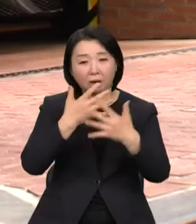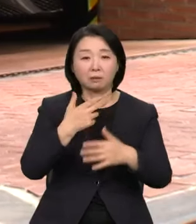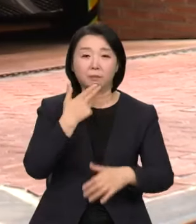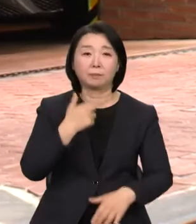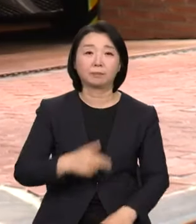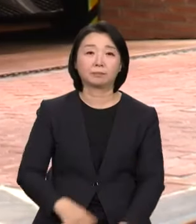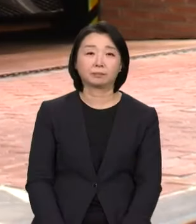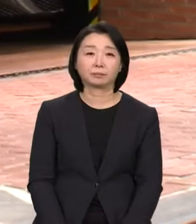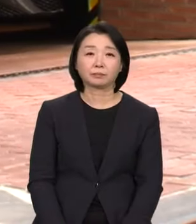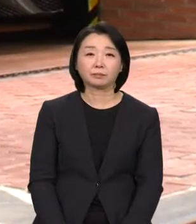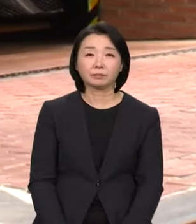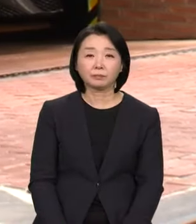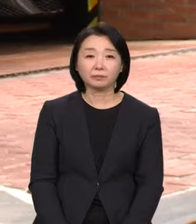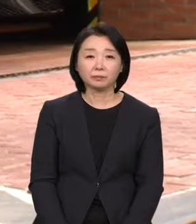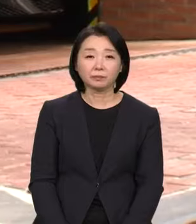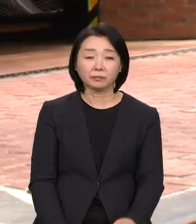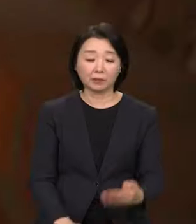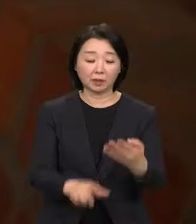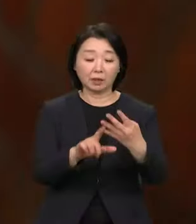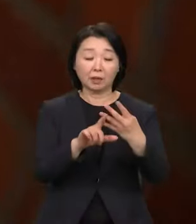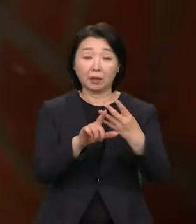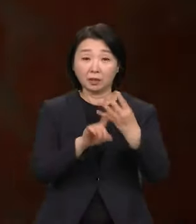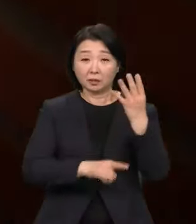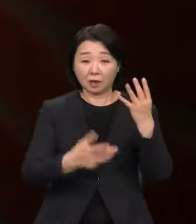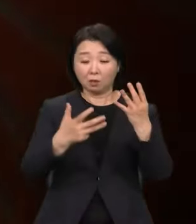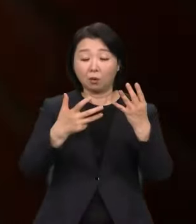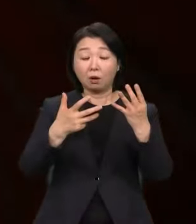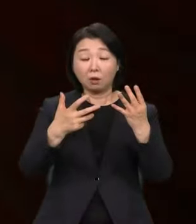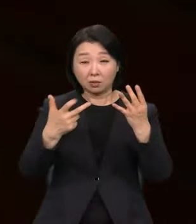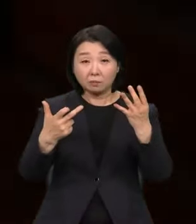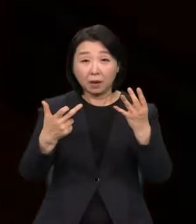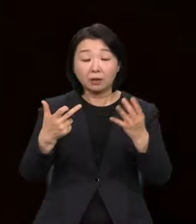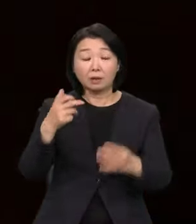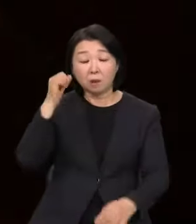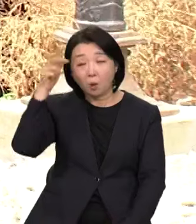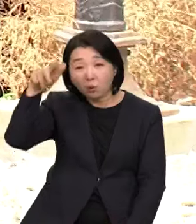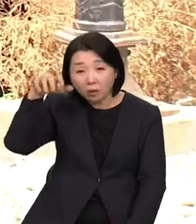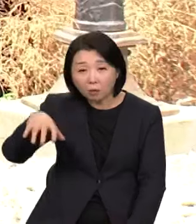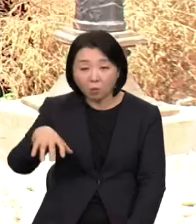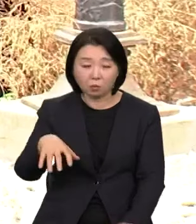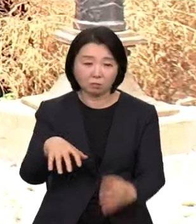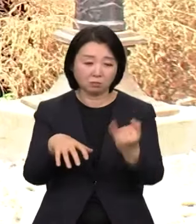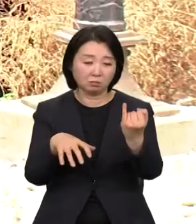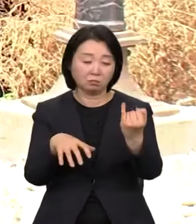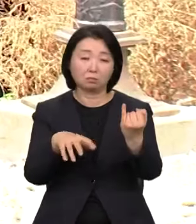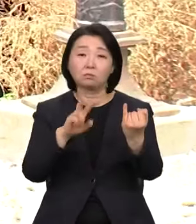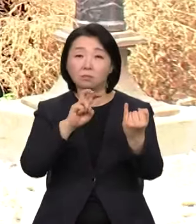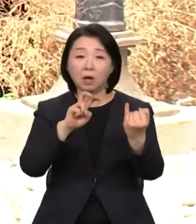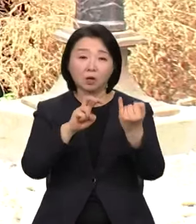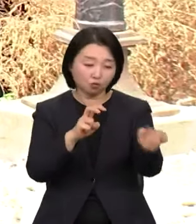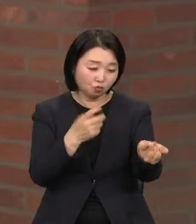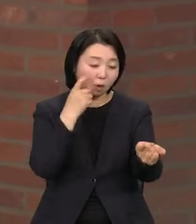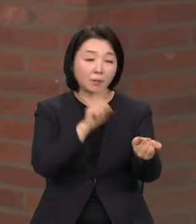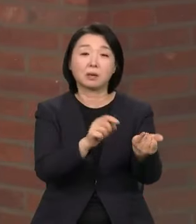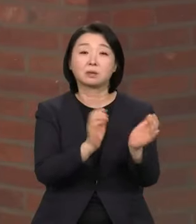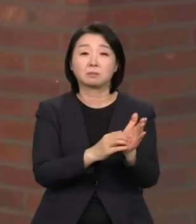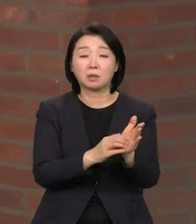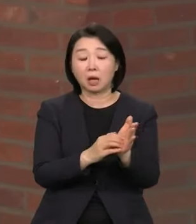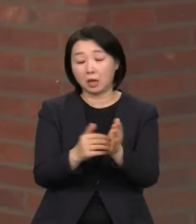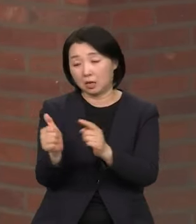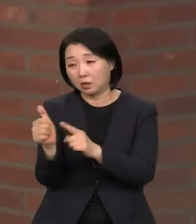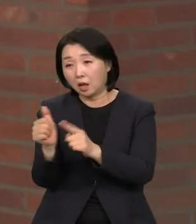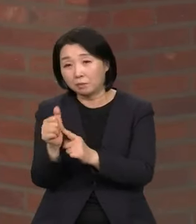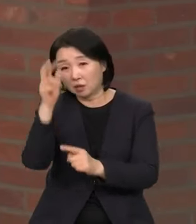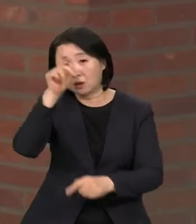기자입니다 지난 18일 서울 역삼동의 한 호텔에서 20대 여성이 숨진채 발견됐습니다 함 있 20대 남성이